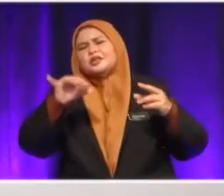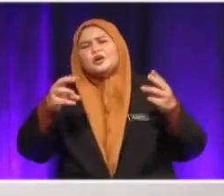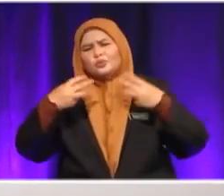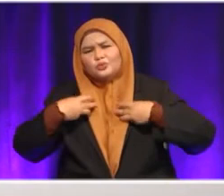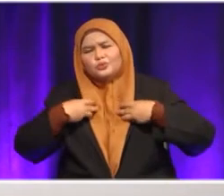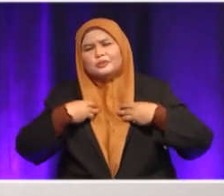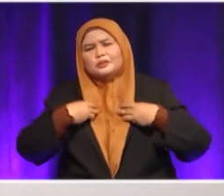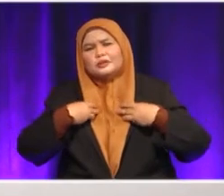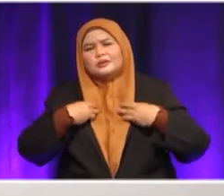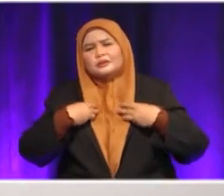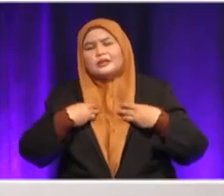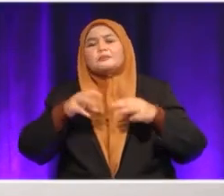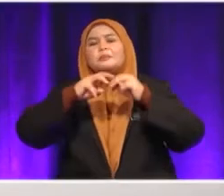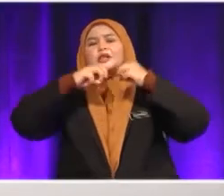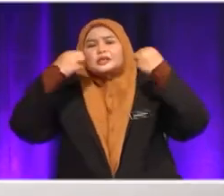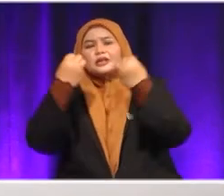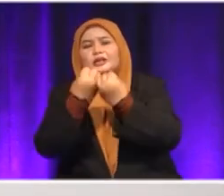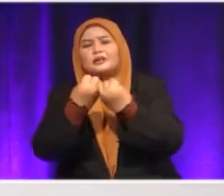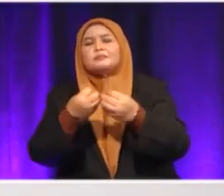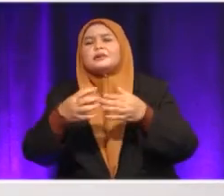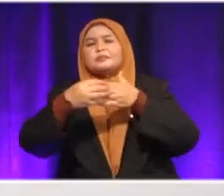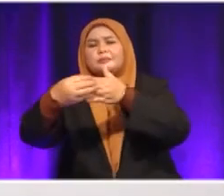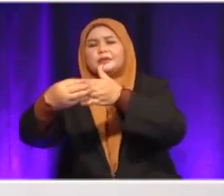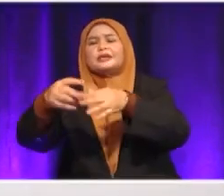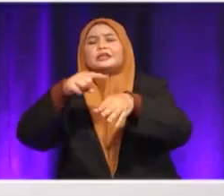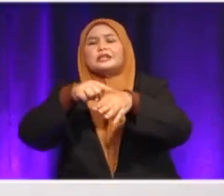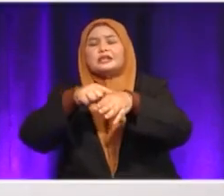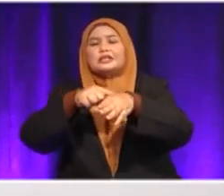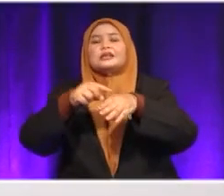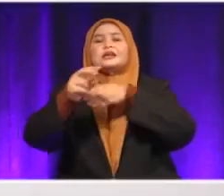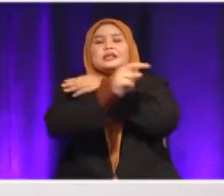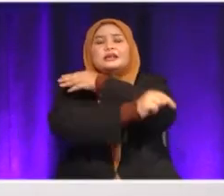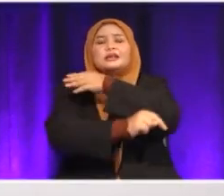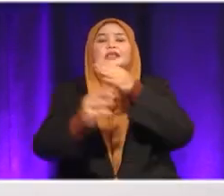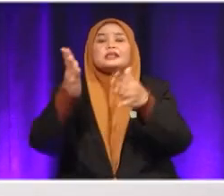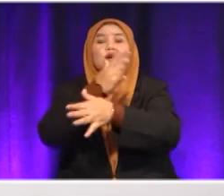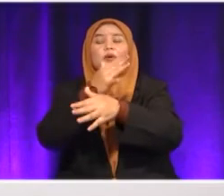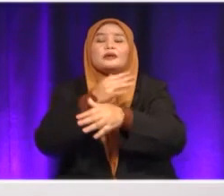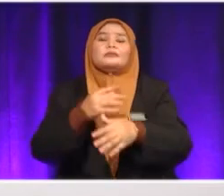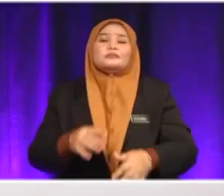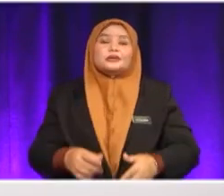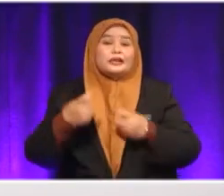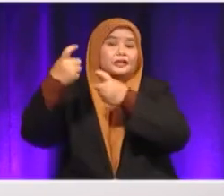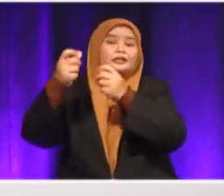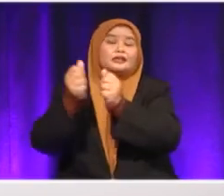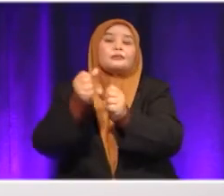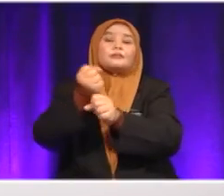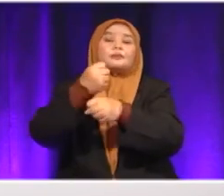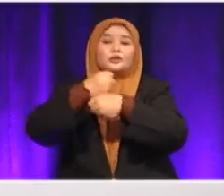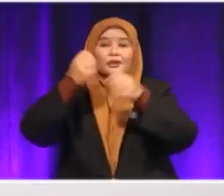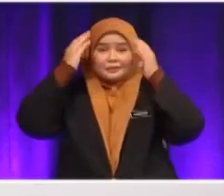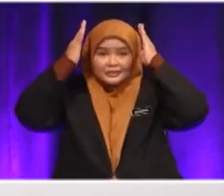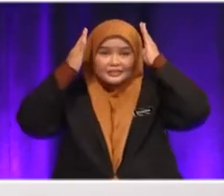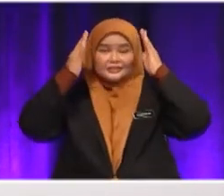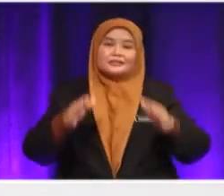bagi masyarakat dan juga pemimpin Negeri sawah berkaitan dengan pembentukan Malaysia